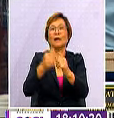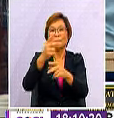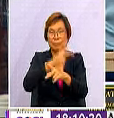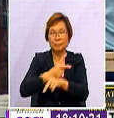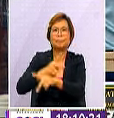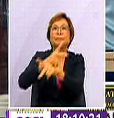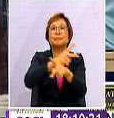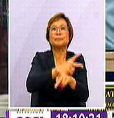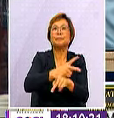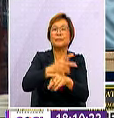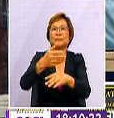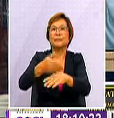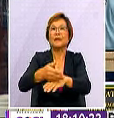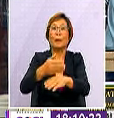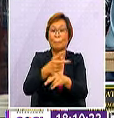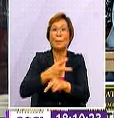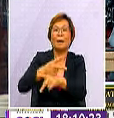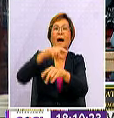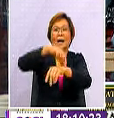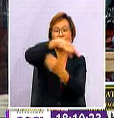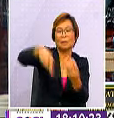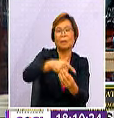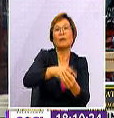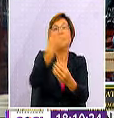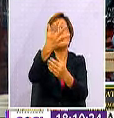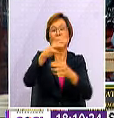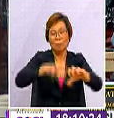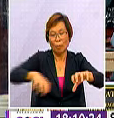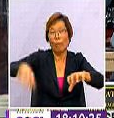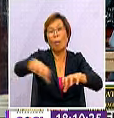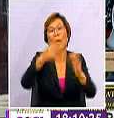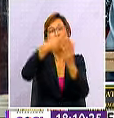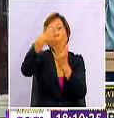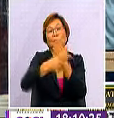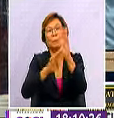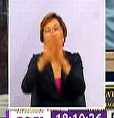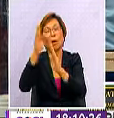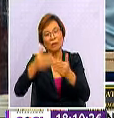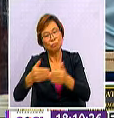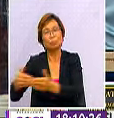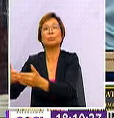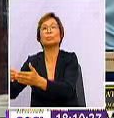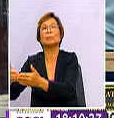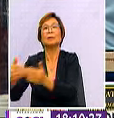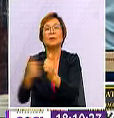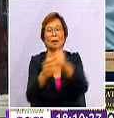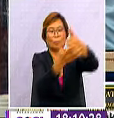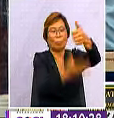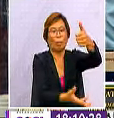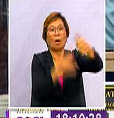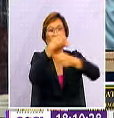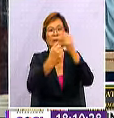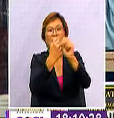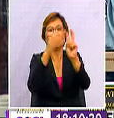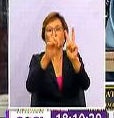sekitar. Bagi 5 koridor wilayah pembangunan ekonomi, projek-projek pembangunan akan diteruskan dengan peruntukan bagi